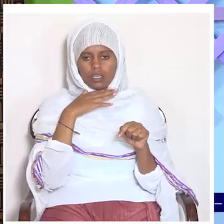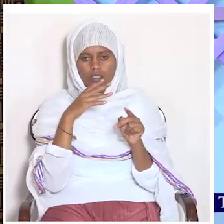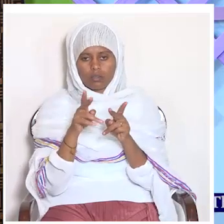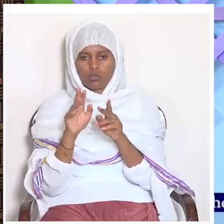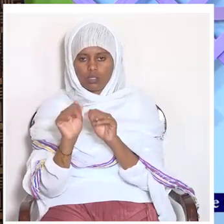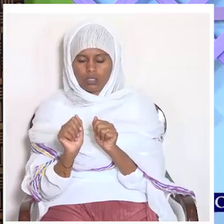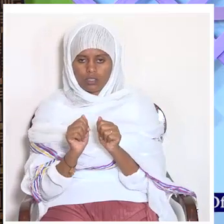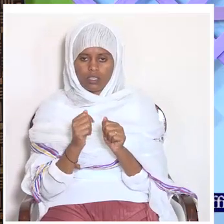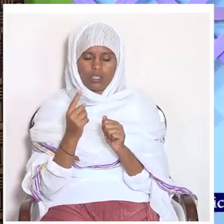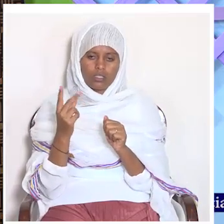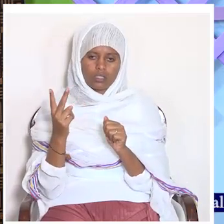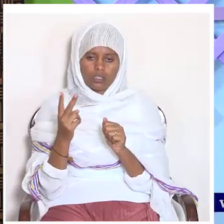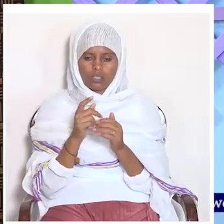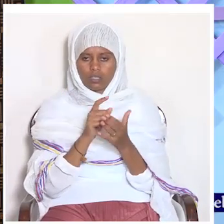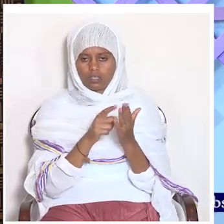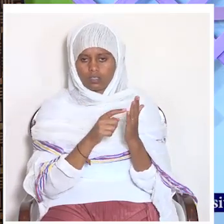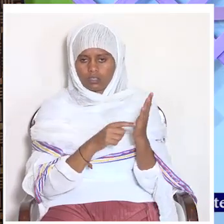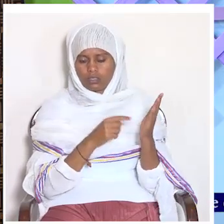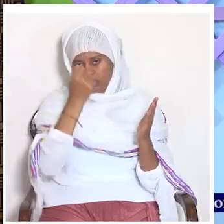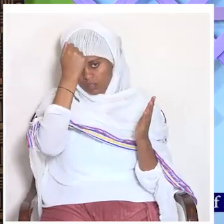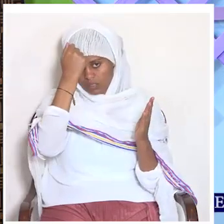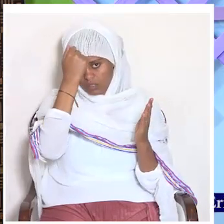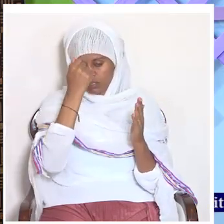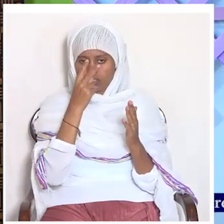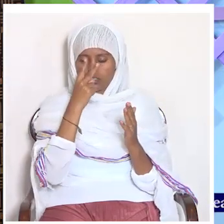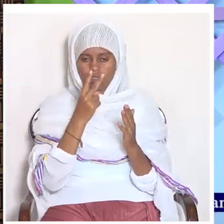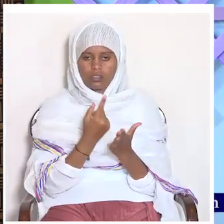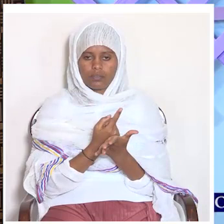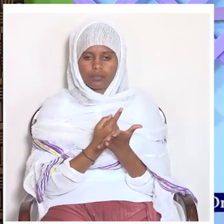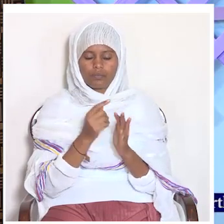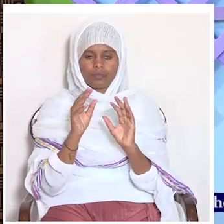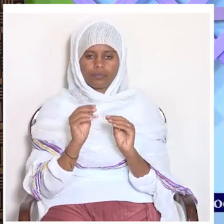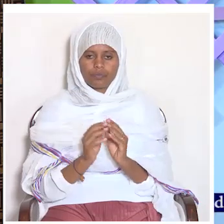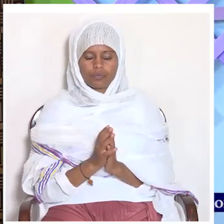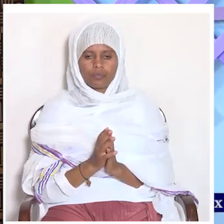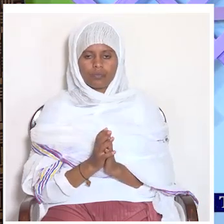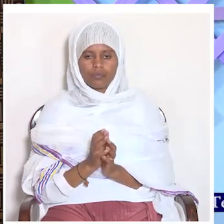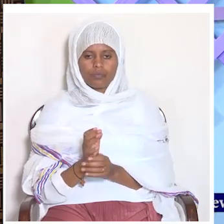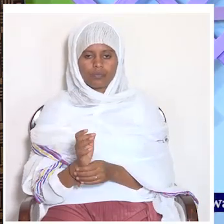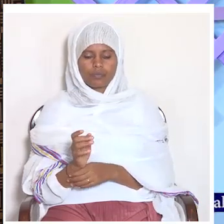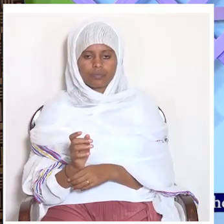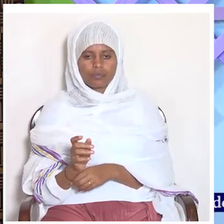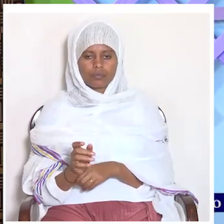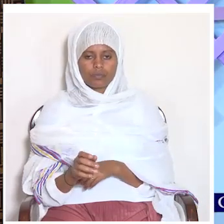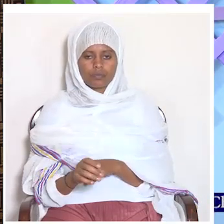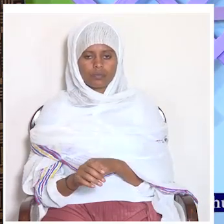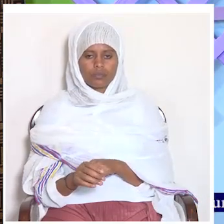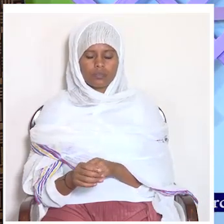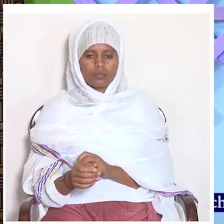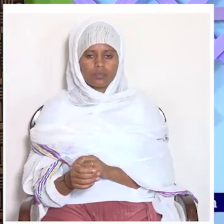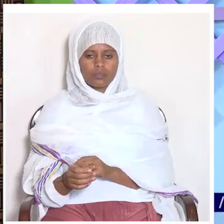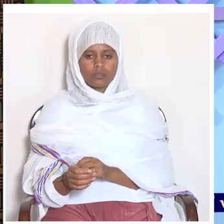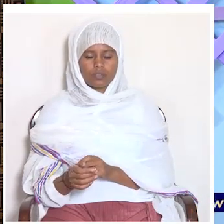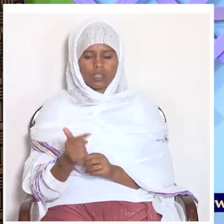ዝመፀት ኣደ ምዃና ሓደ ክልተ ጠቕሲ ንመዘኻኸሪ ምርኣይ ኣገዳሲ እዩ። በኣር